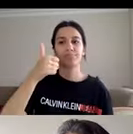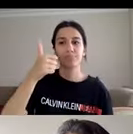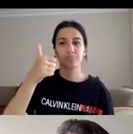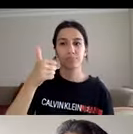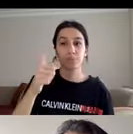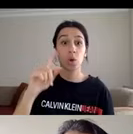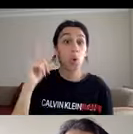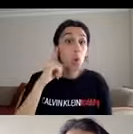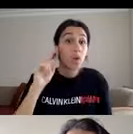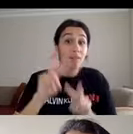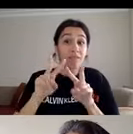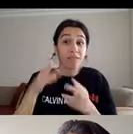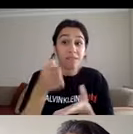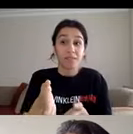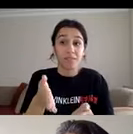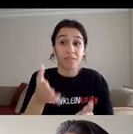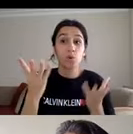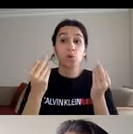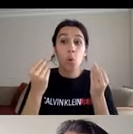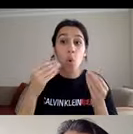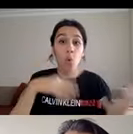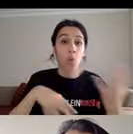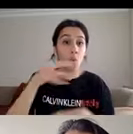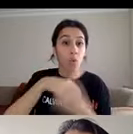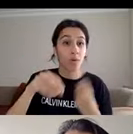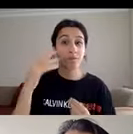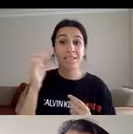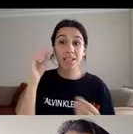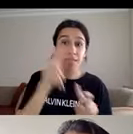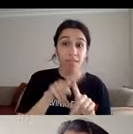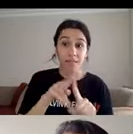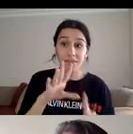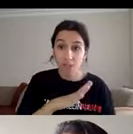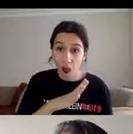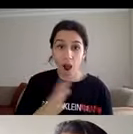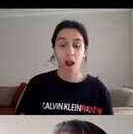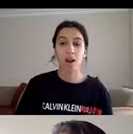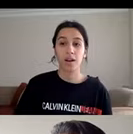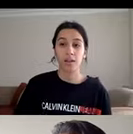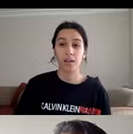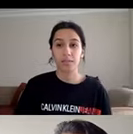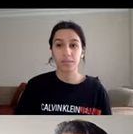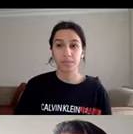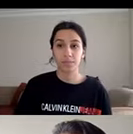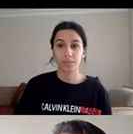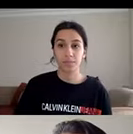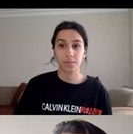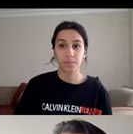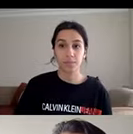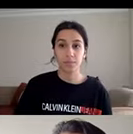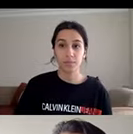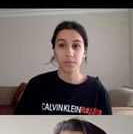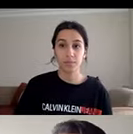en popüler, en çok trafik alan ve arka tarafta çok ciddi kaynaklarla yönetilen